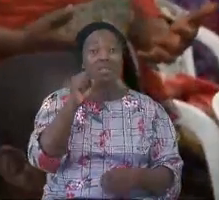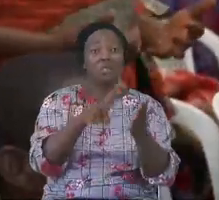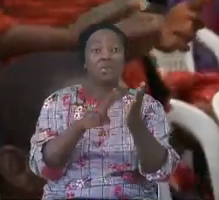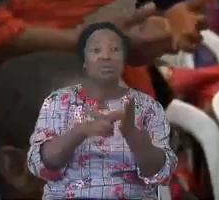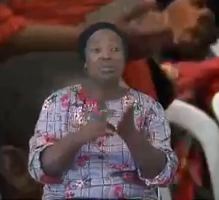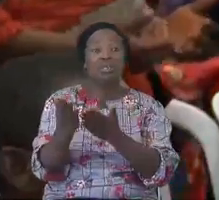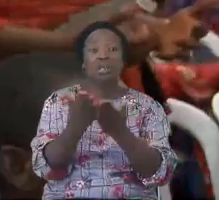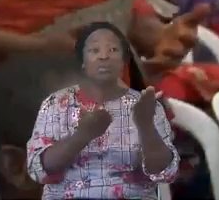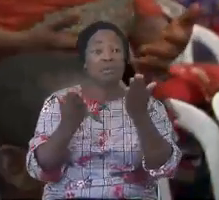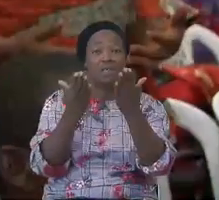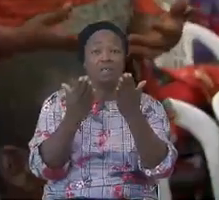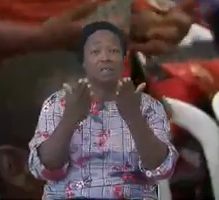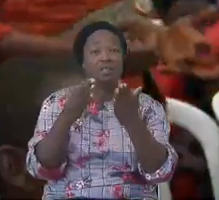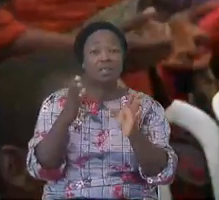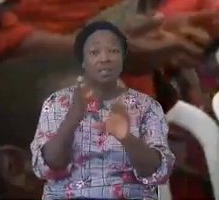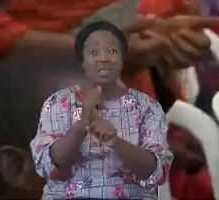Rappelle-toi